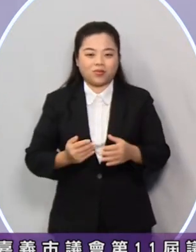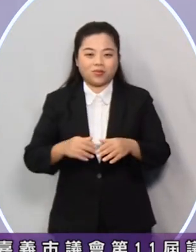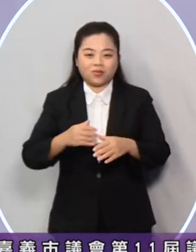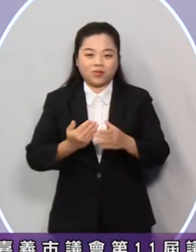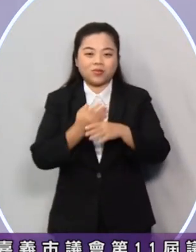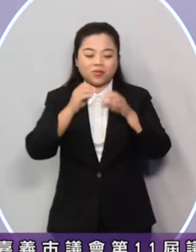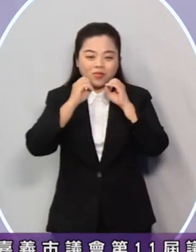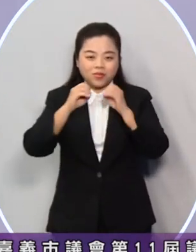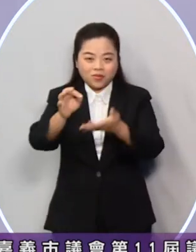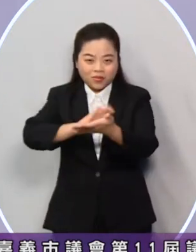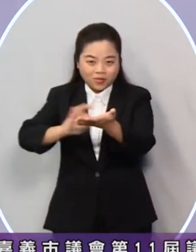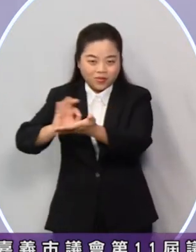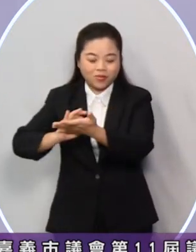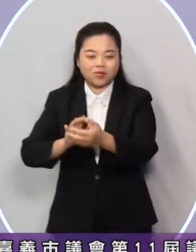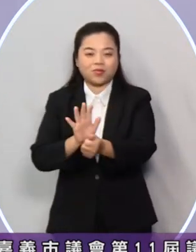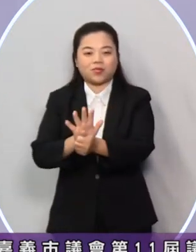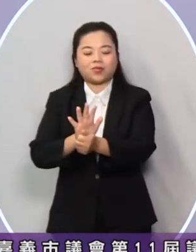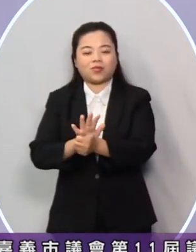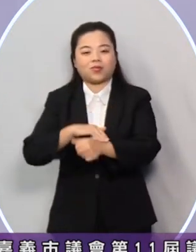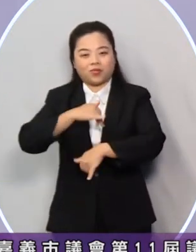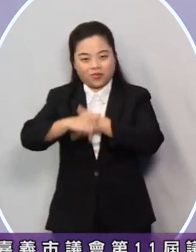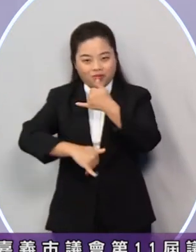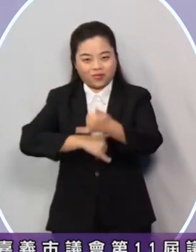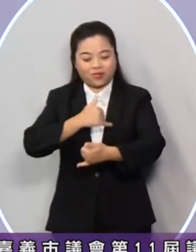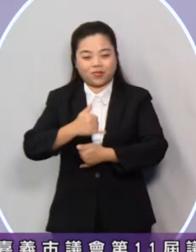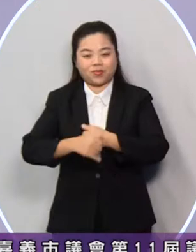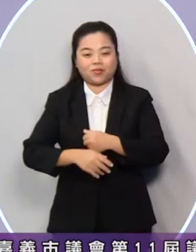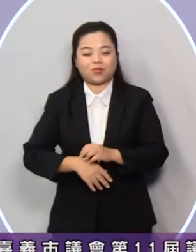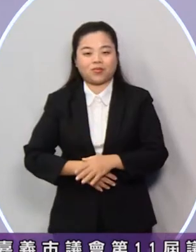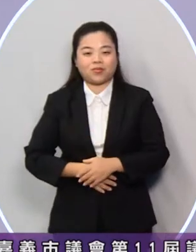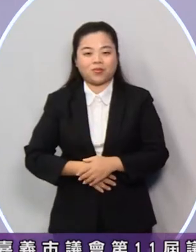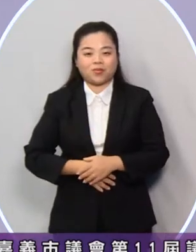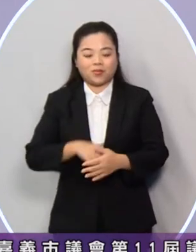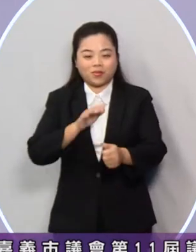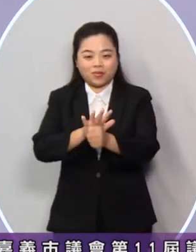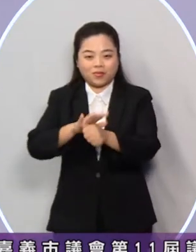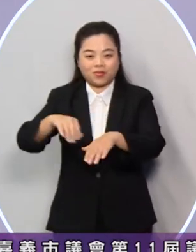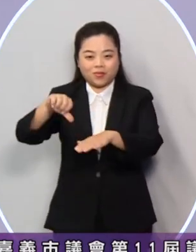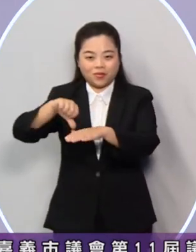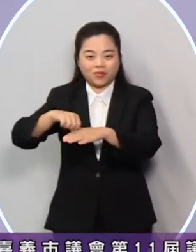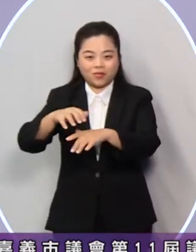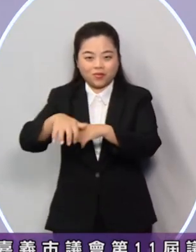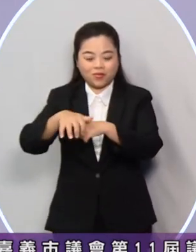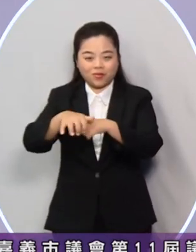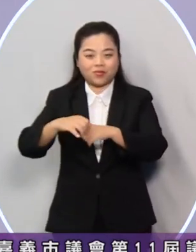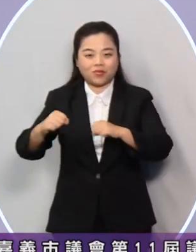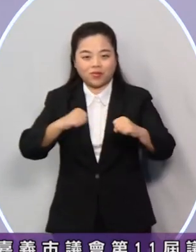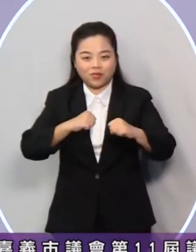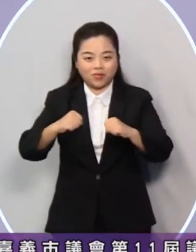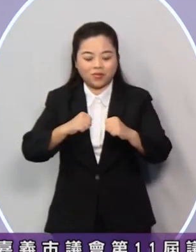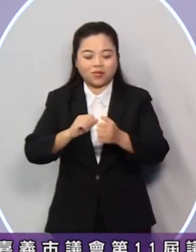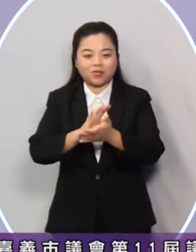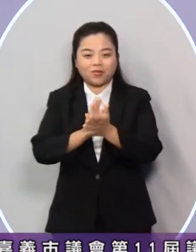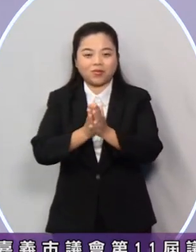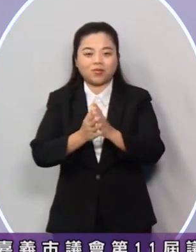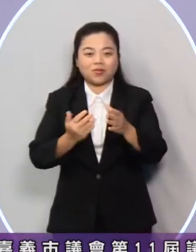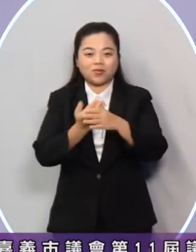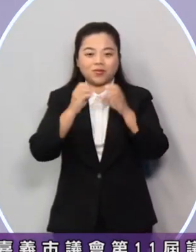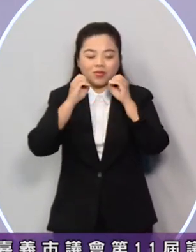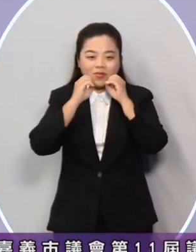去，不但能够帮助人民生计，更能够帮助农民彼此的良性竞争，提高产品的品